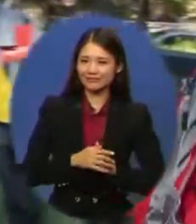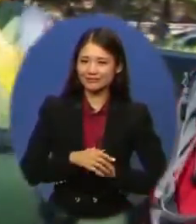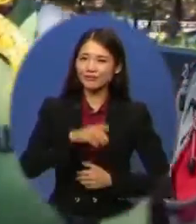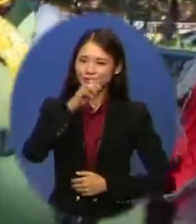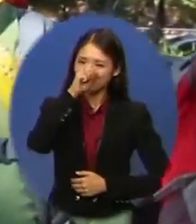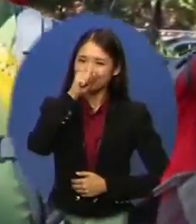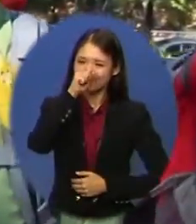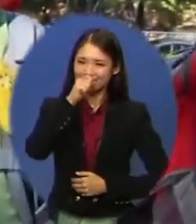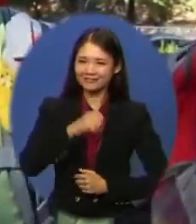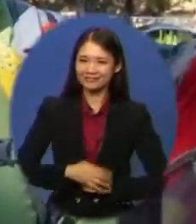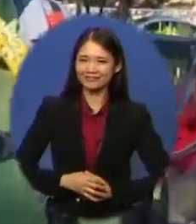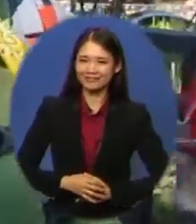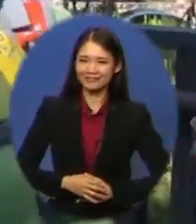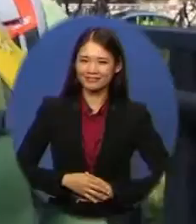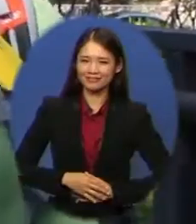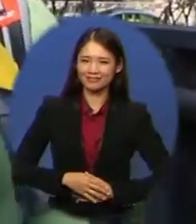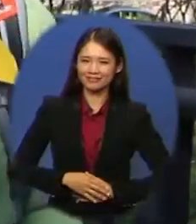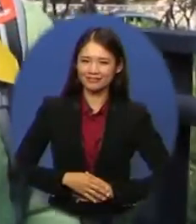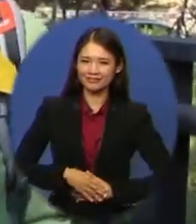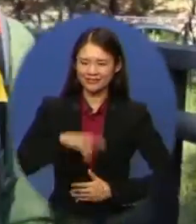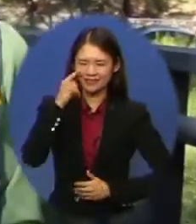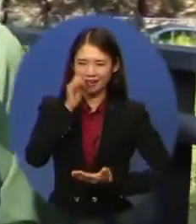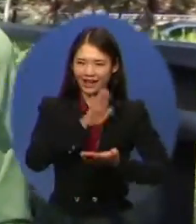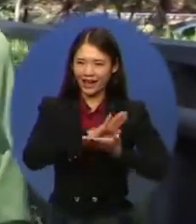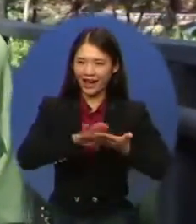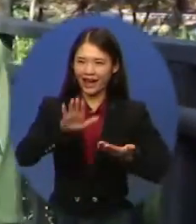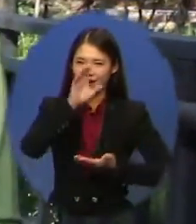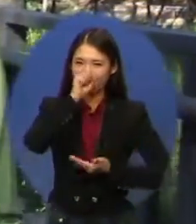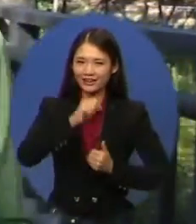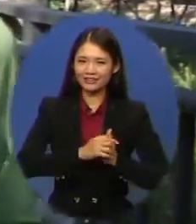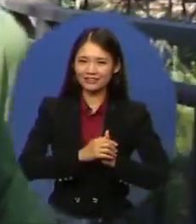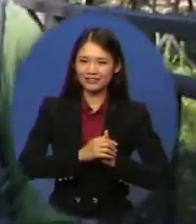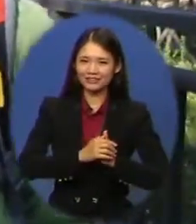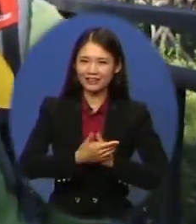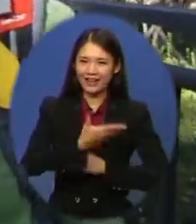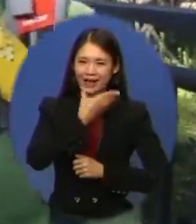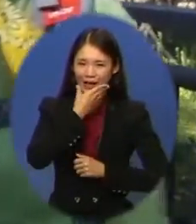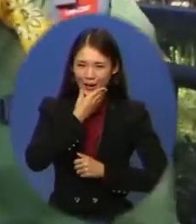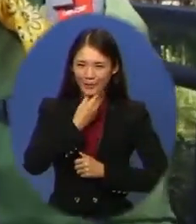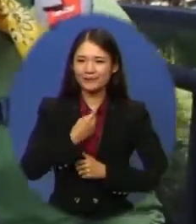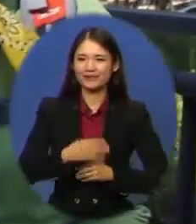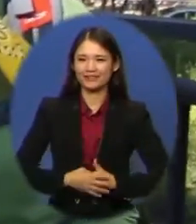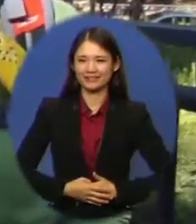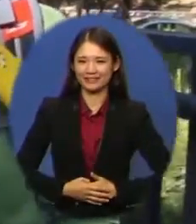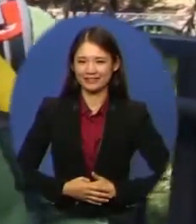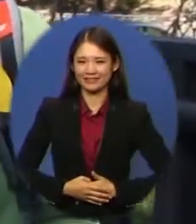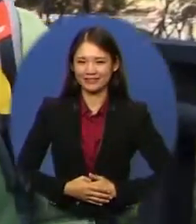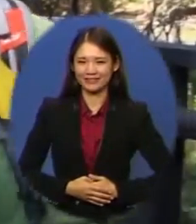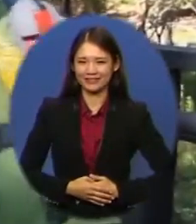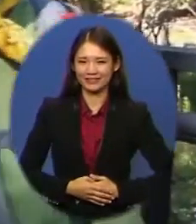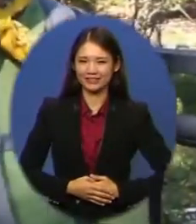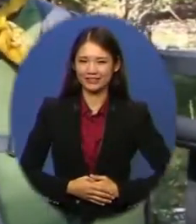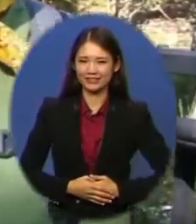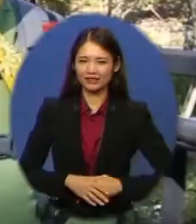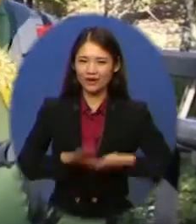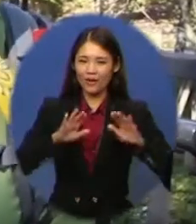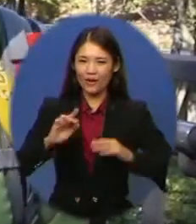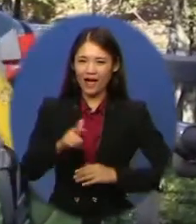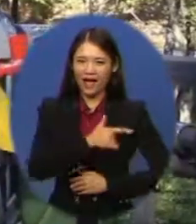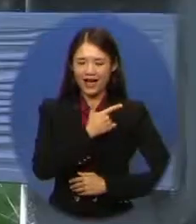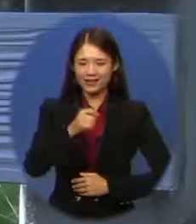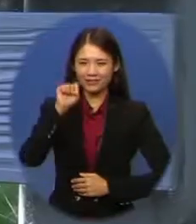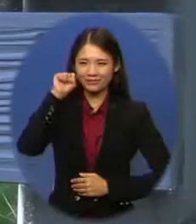너무너무 좋아요. 너무 상쾌해요. 네. 상쾌하다 못해 행복해요. 오늘 하루